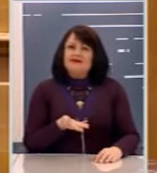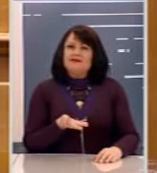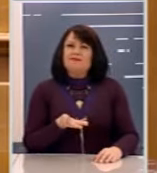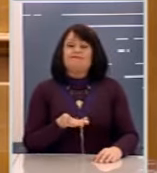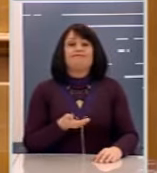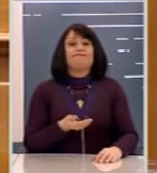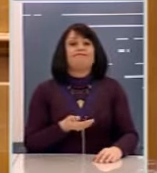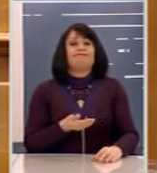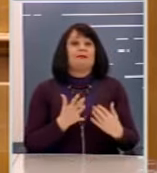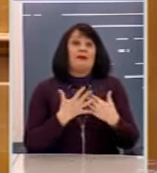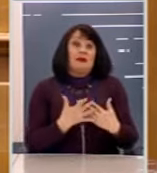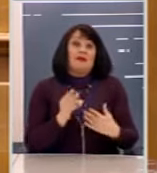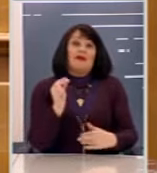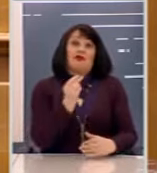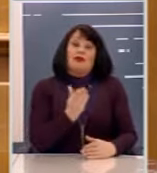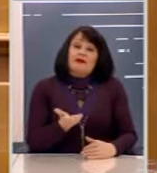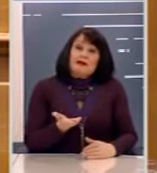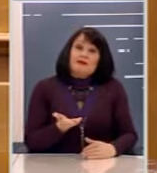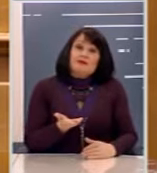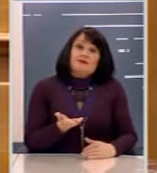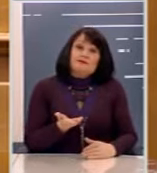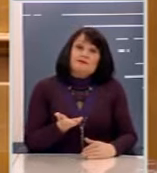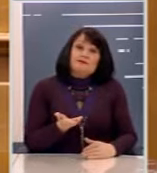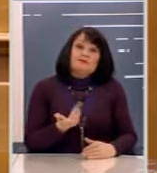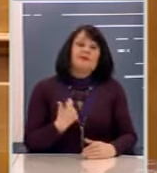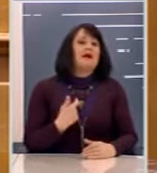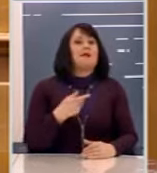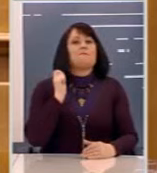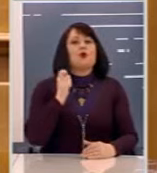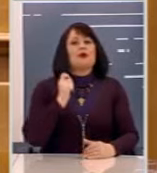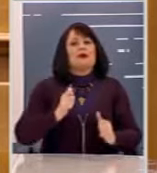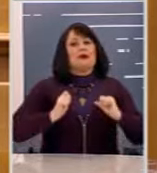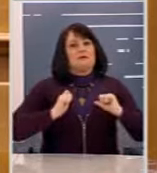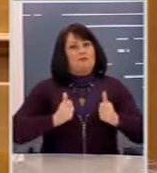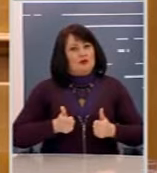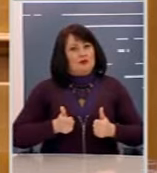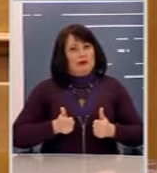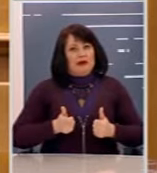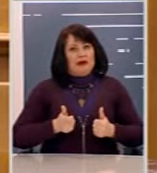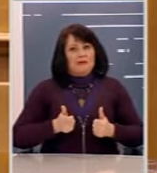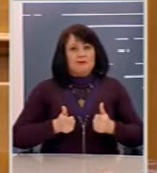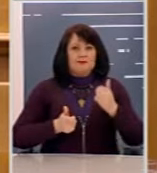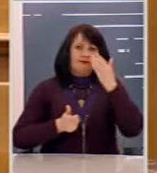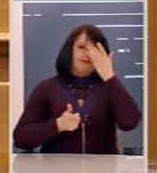αγαπητοί συνάδελφοι, πήραμε αυτή την πολιτική πρωτοβουλία